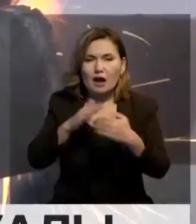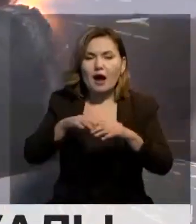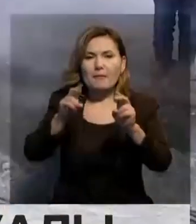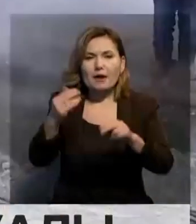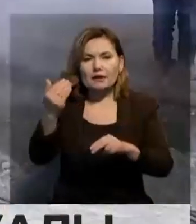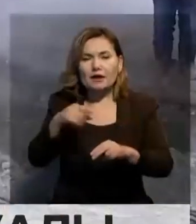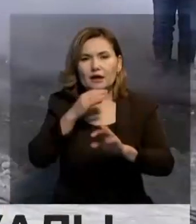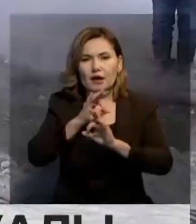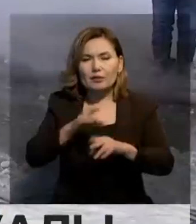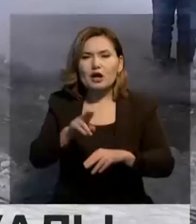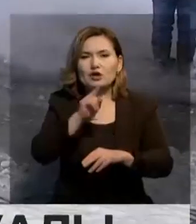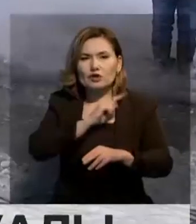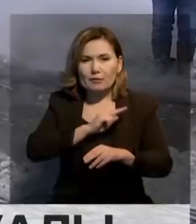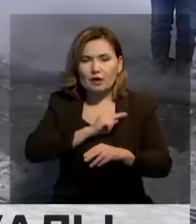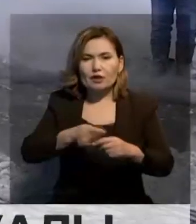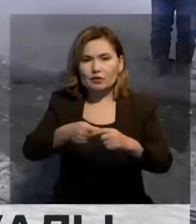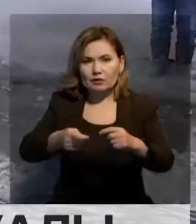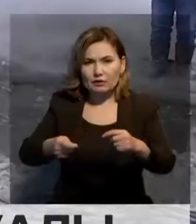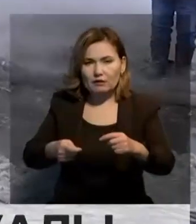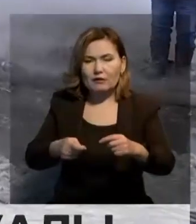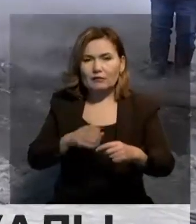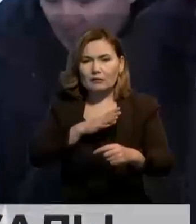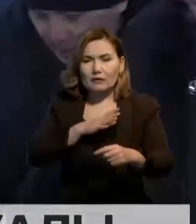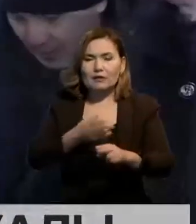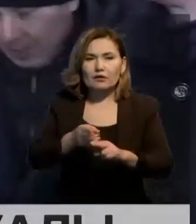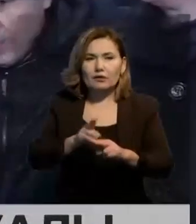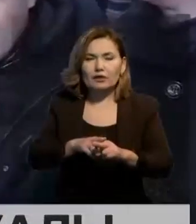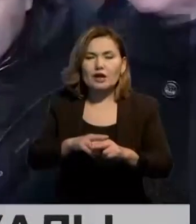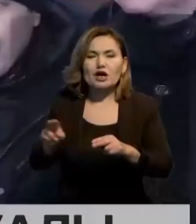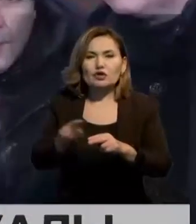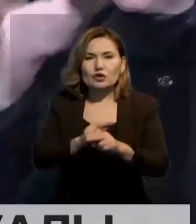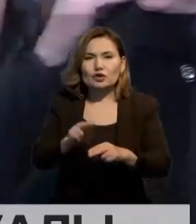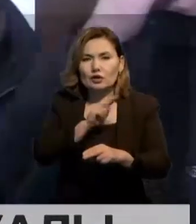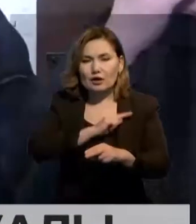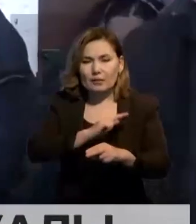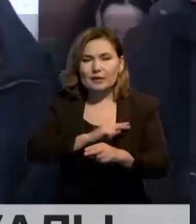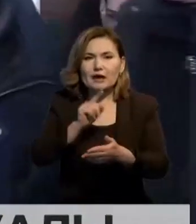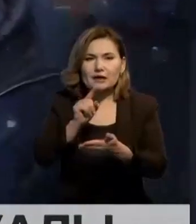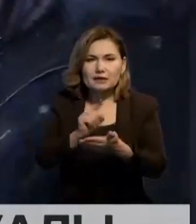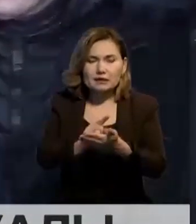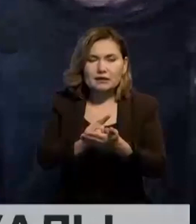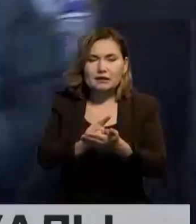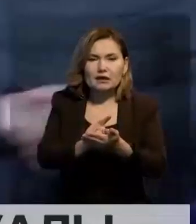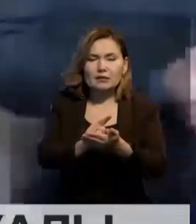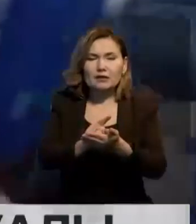Мамандардың айтуынша жұмыстар біраз созбалаңға созылған. Жөндеу жұмыстарын тиісті деңгейде